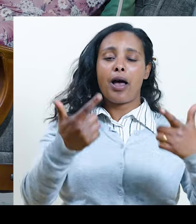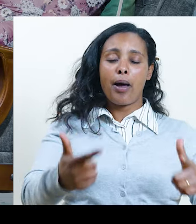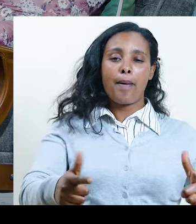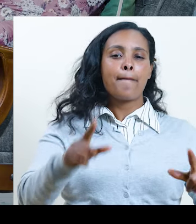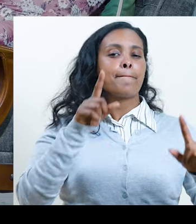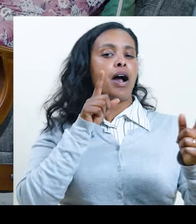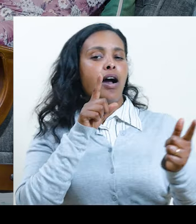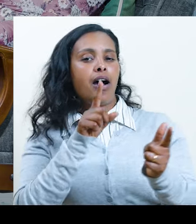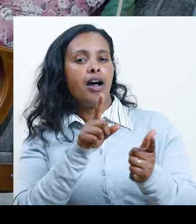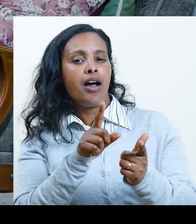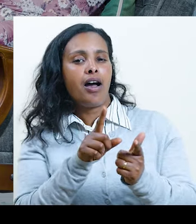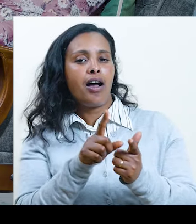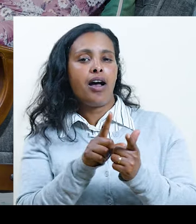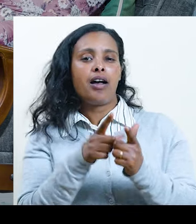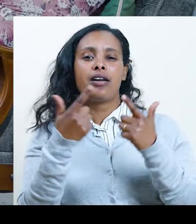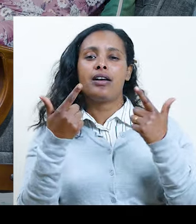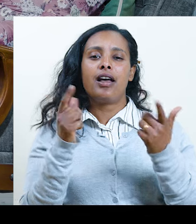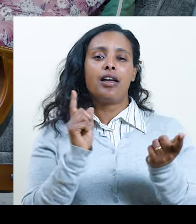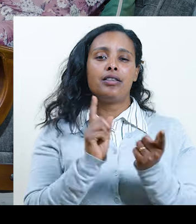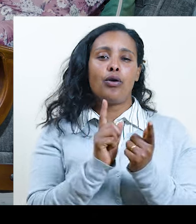አጋጣሚ በአንድ